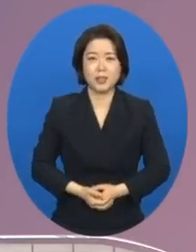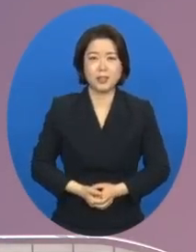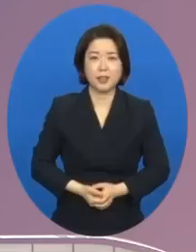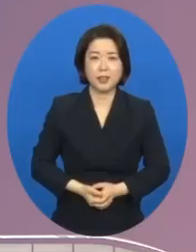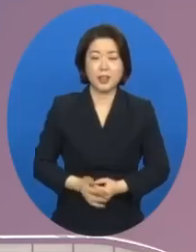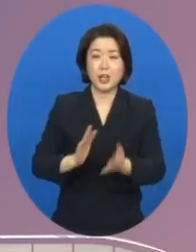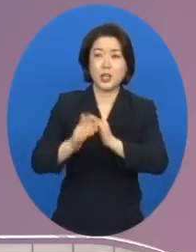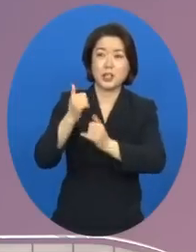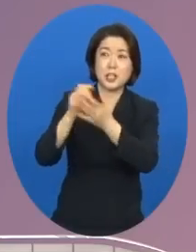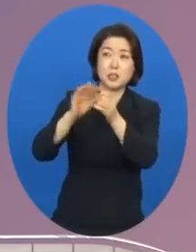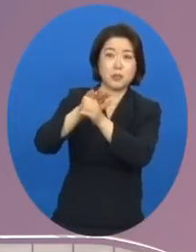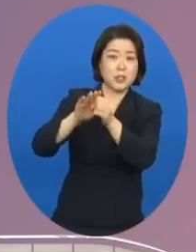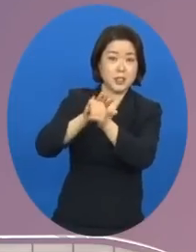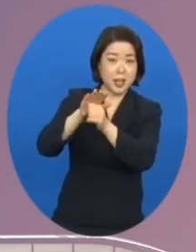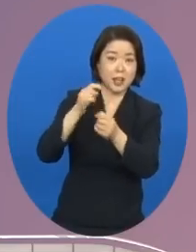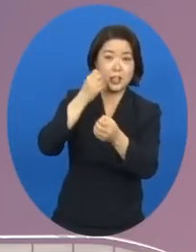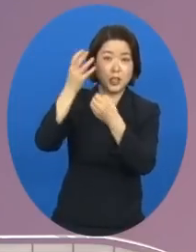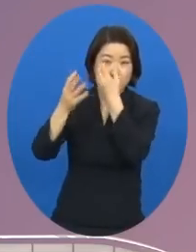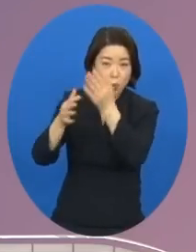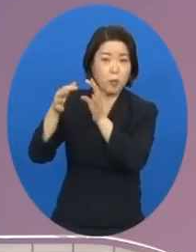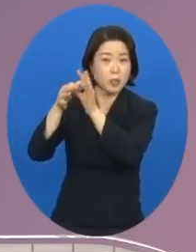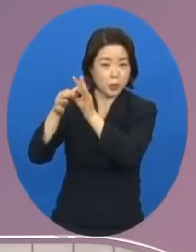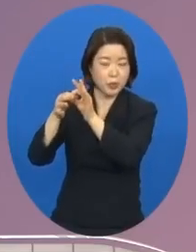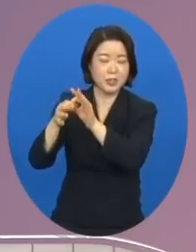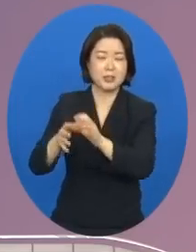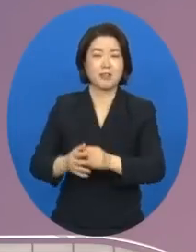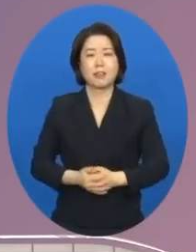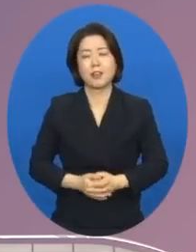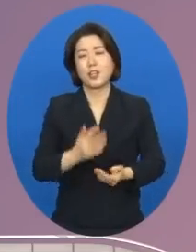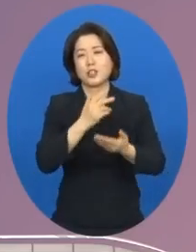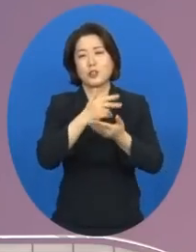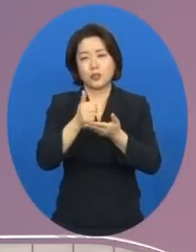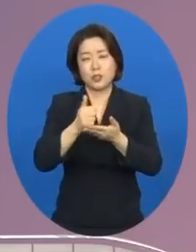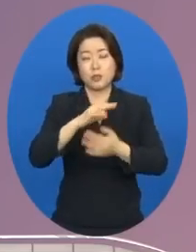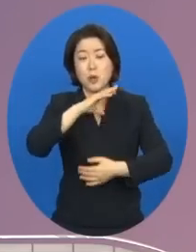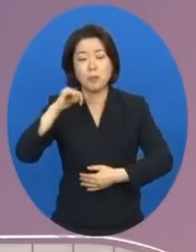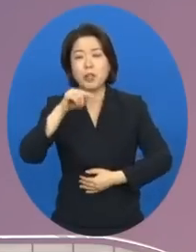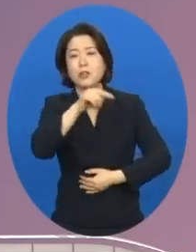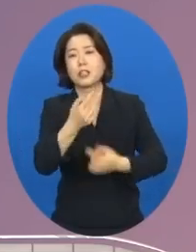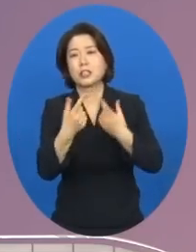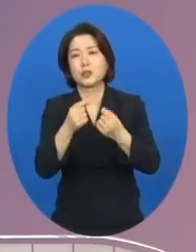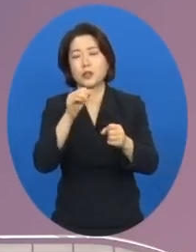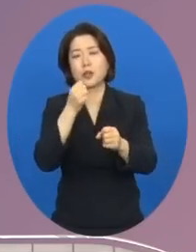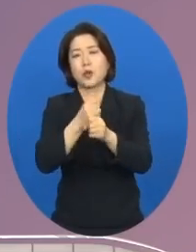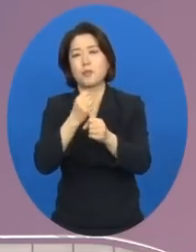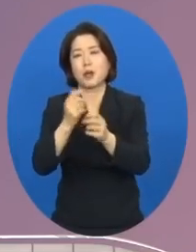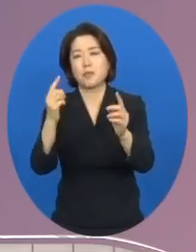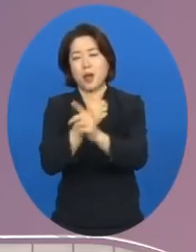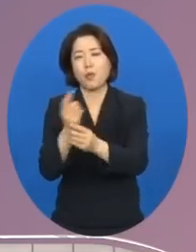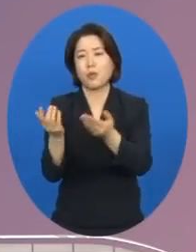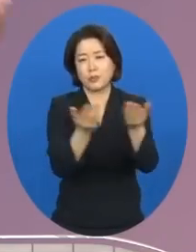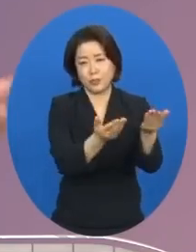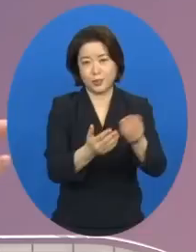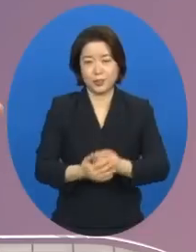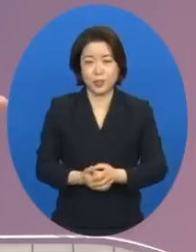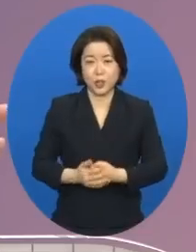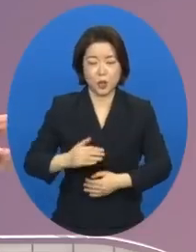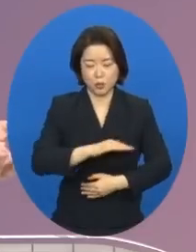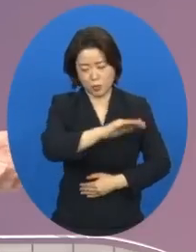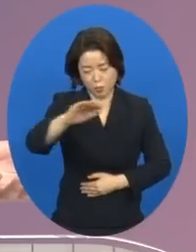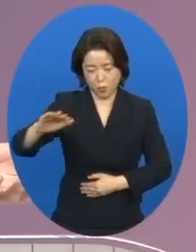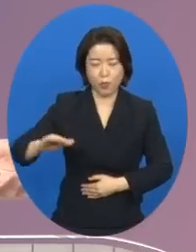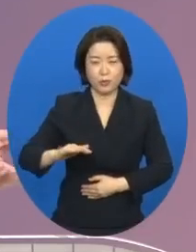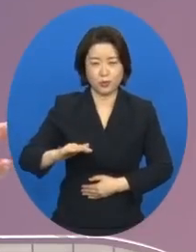예수님을 사랑한다는 이 고백을 통해서 주님은 베드로를 그렇게 만드신 겁니다. 우리